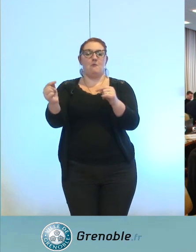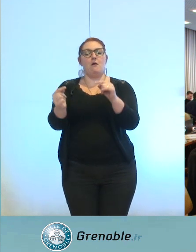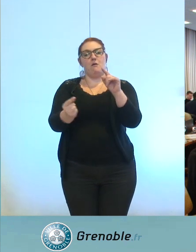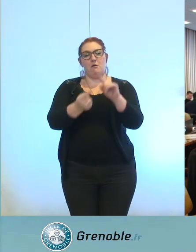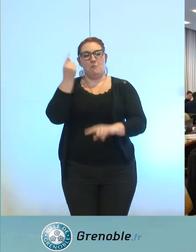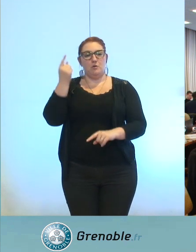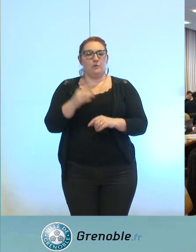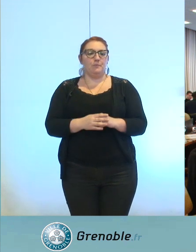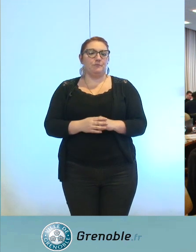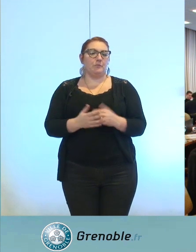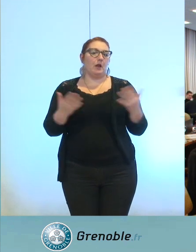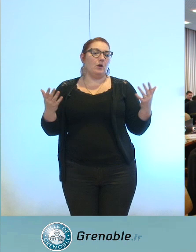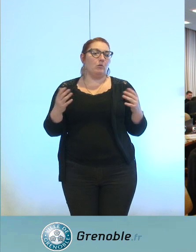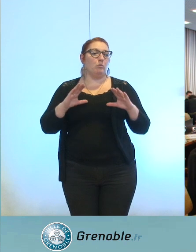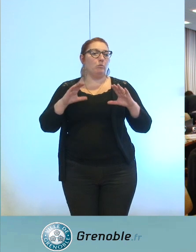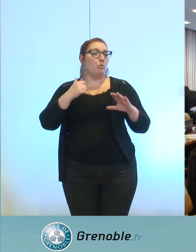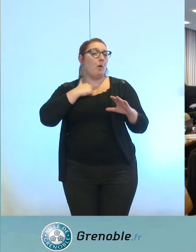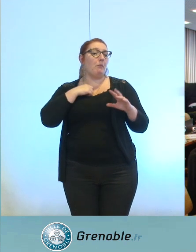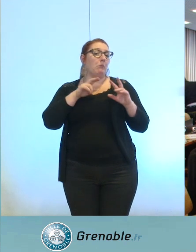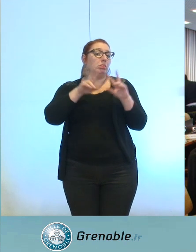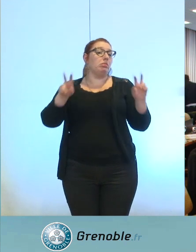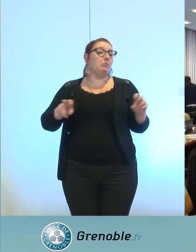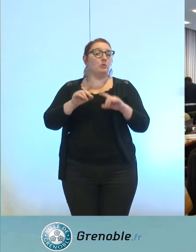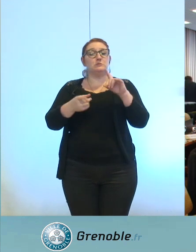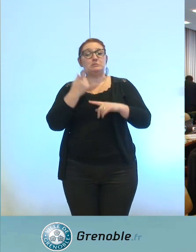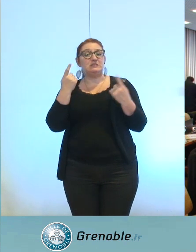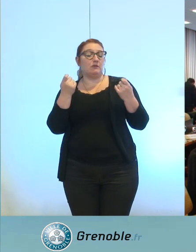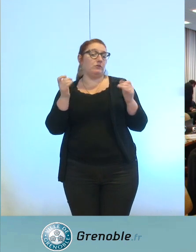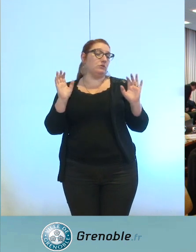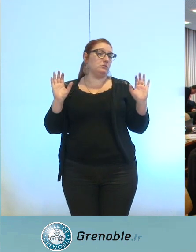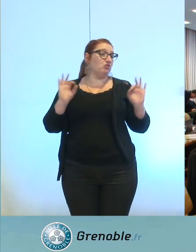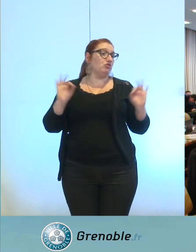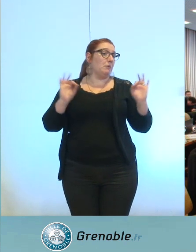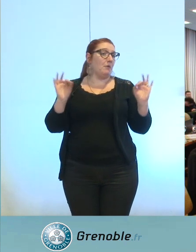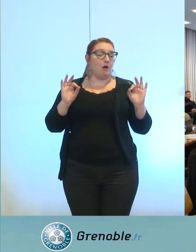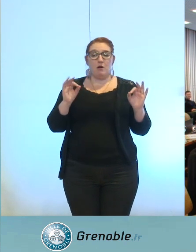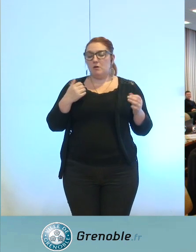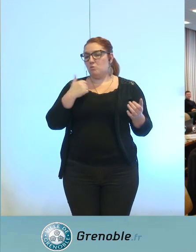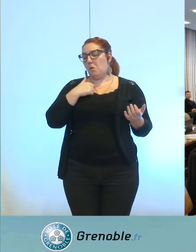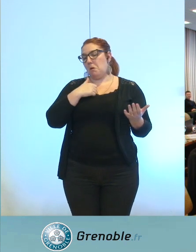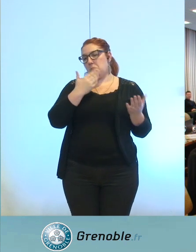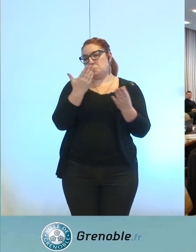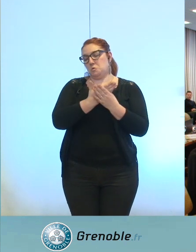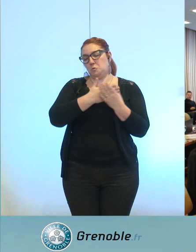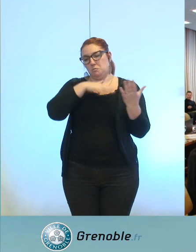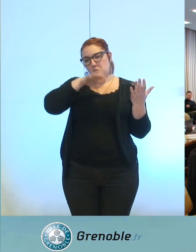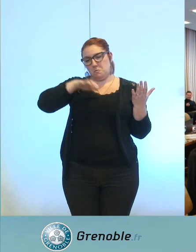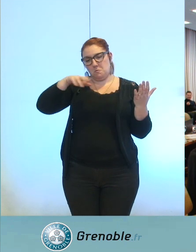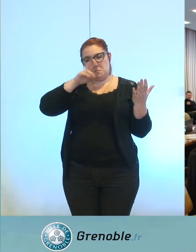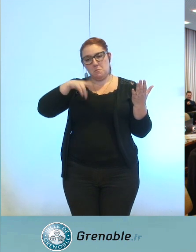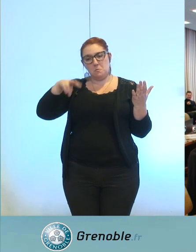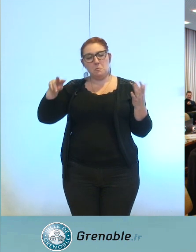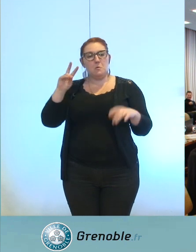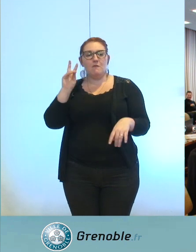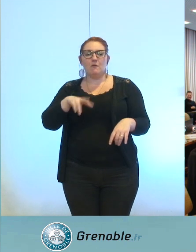important alors n'ayant pas une formation spécifique en matière financière j'ai lu ce document qui m'a été très